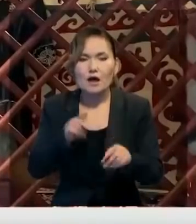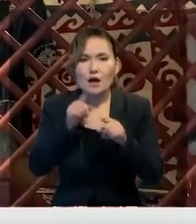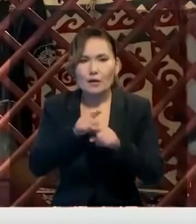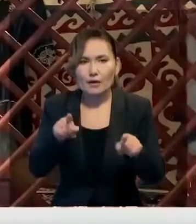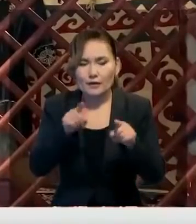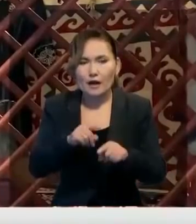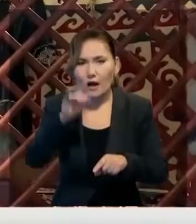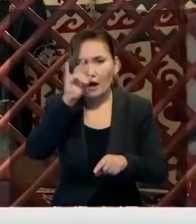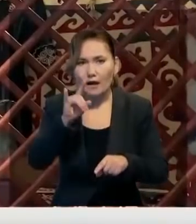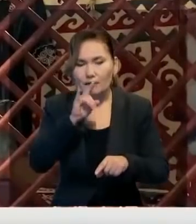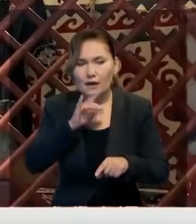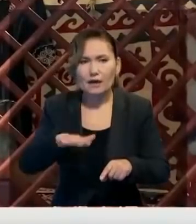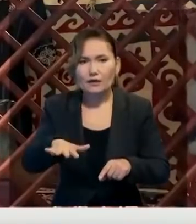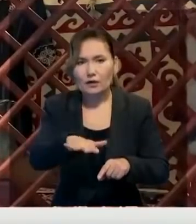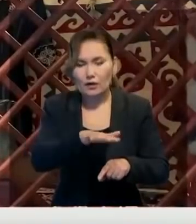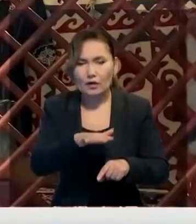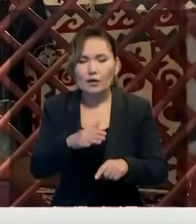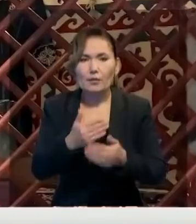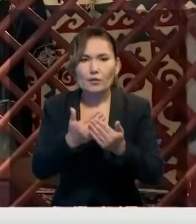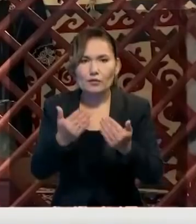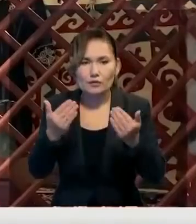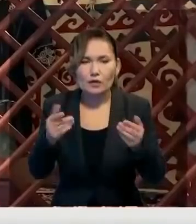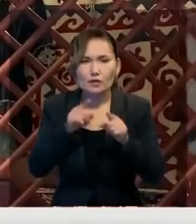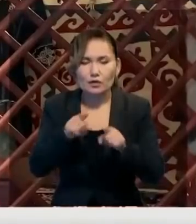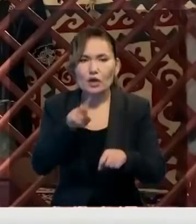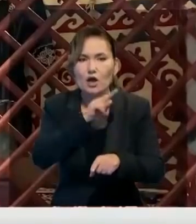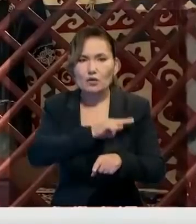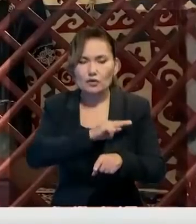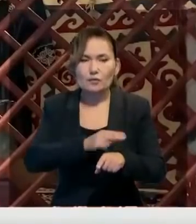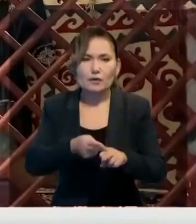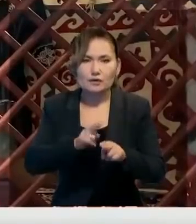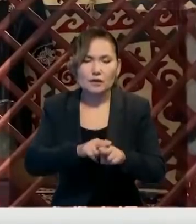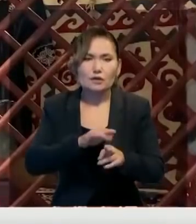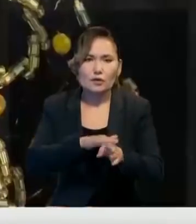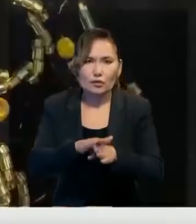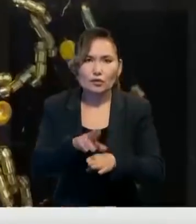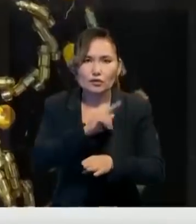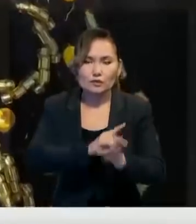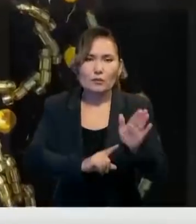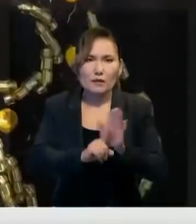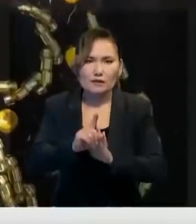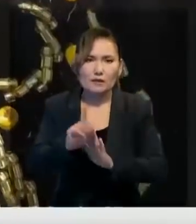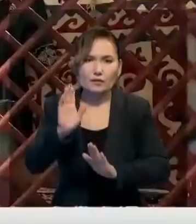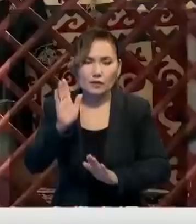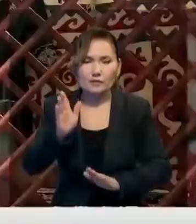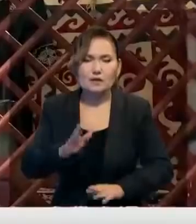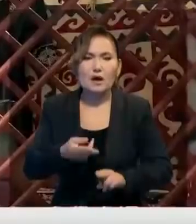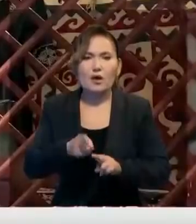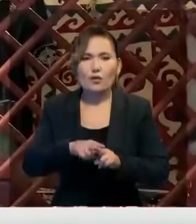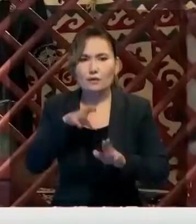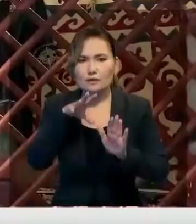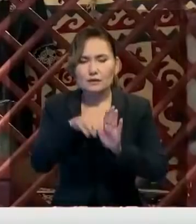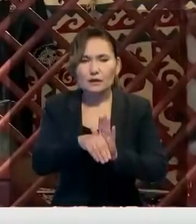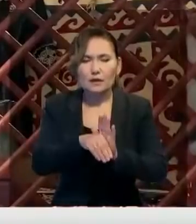халқының мұраларын осы музейде насихаттау жұмыстары толыққанды қолға алынатын болады. Сонымен